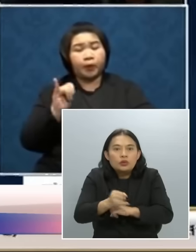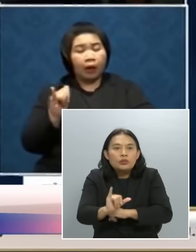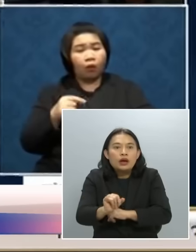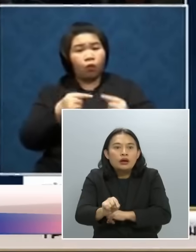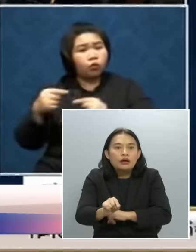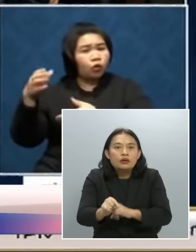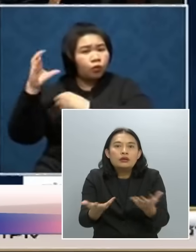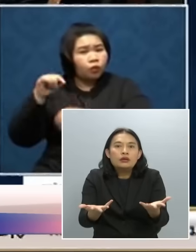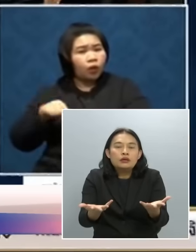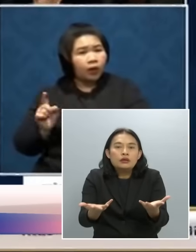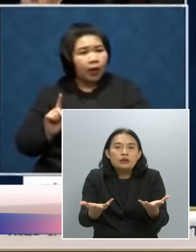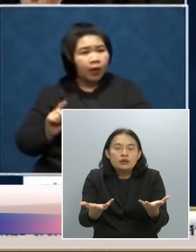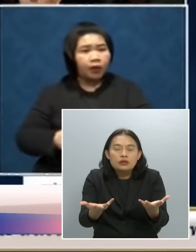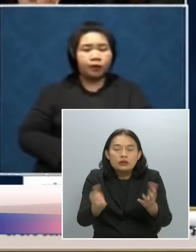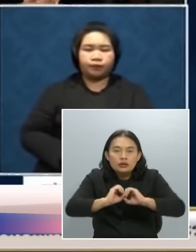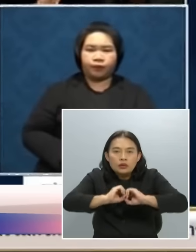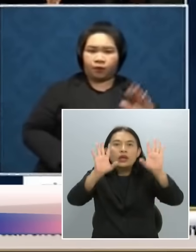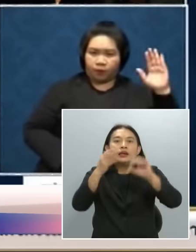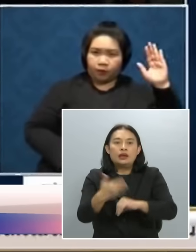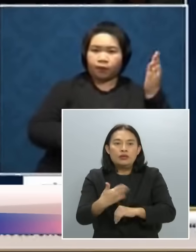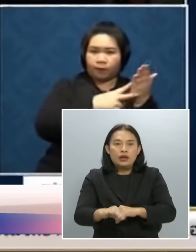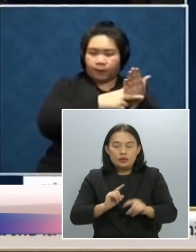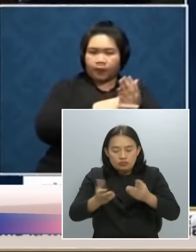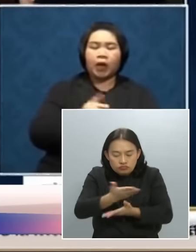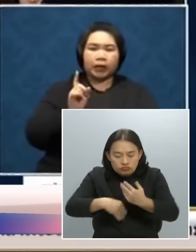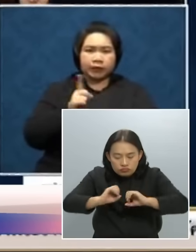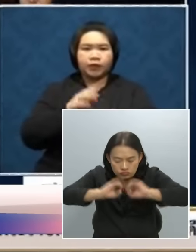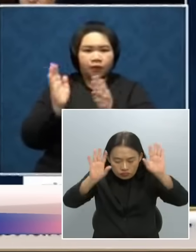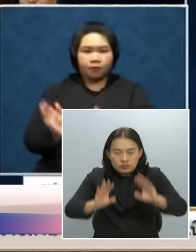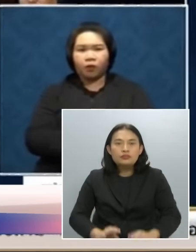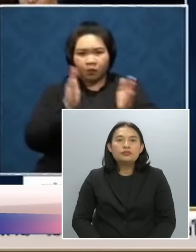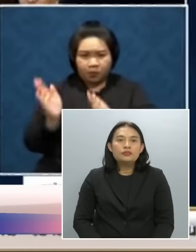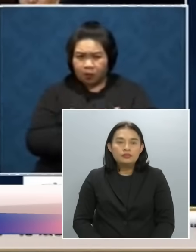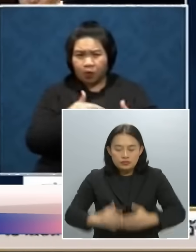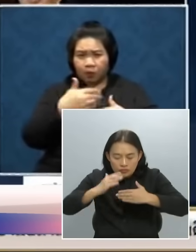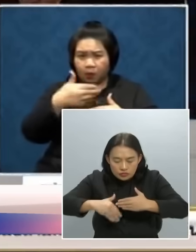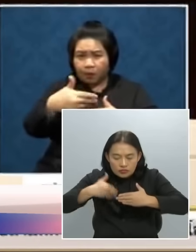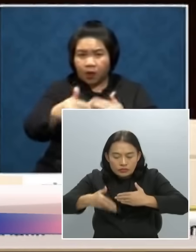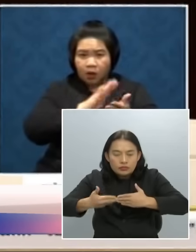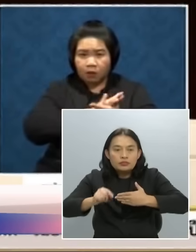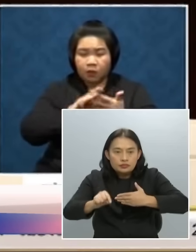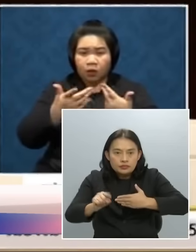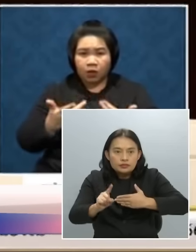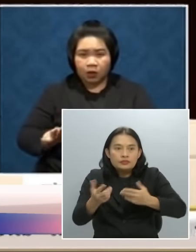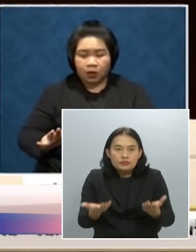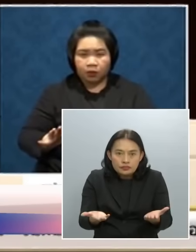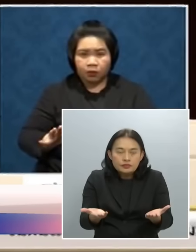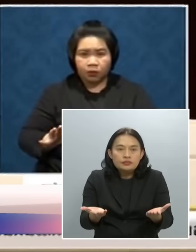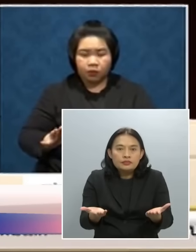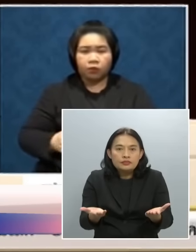ก็พิจารณาเด็ดขาดไปแล้วนะครับก็ขบวนการมันเดินไปหน้านะครับก็ไม่